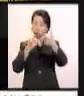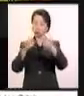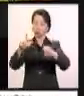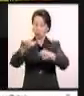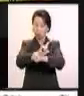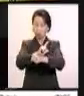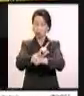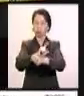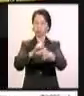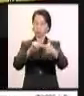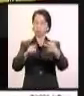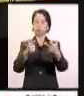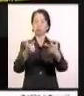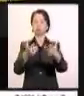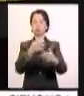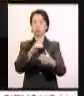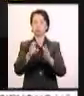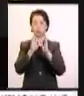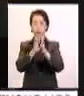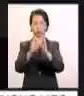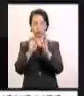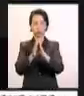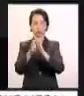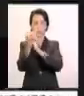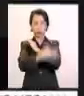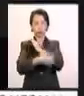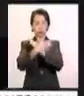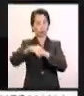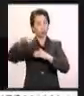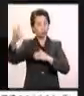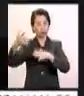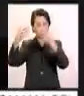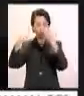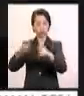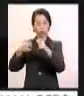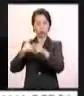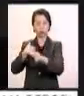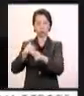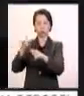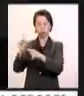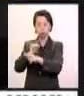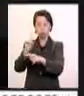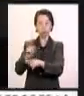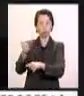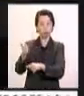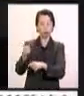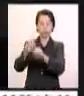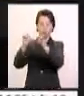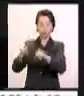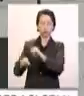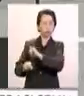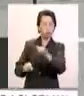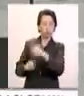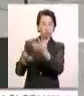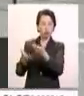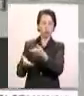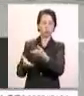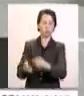lengkap dan sebagainya. Mengambil contoh beberapa buah negara yang sudah pun menepakai sistem begitu.